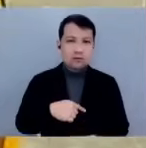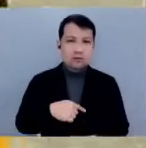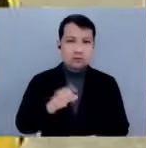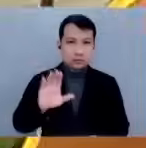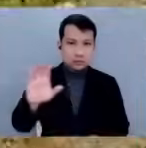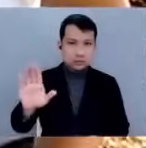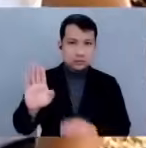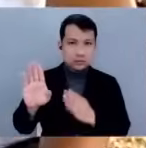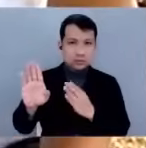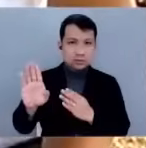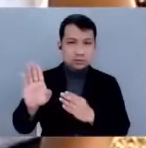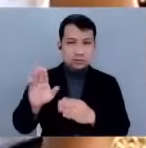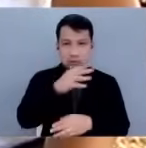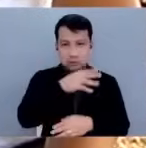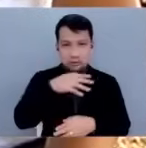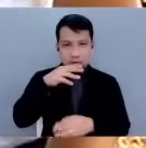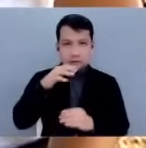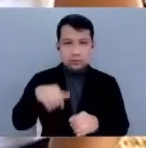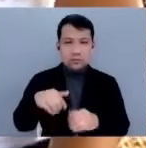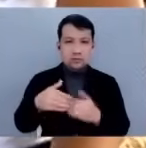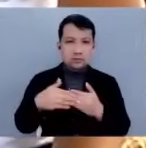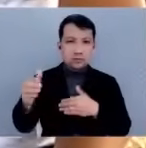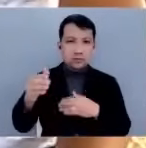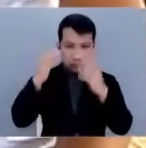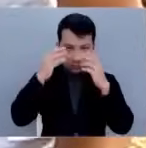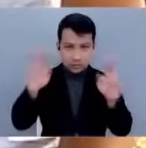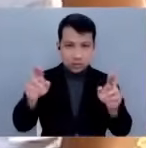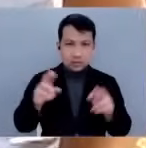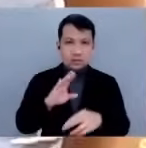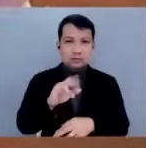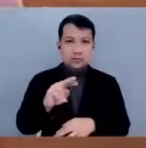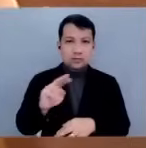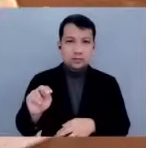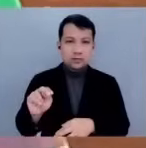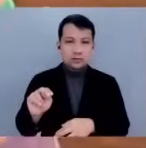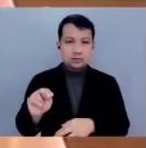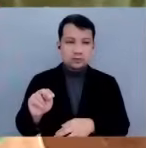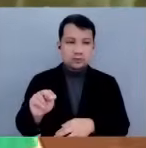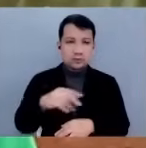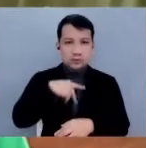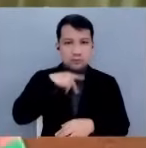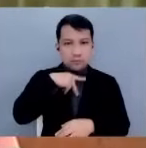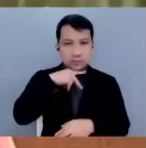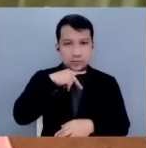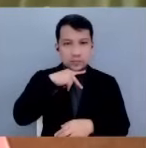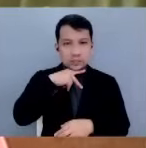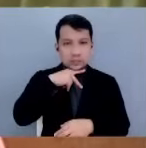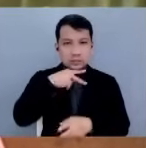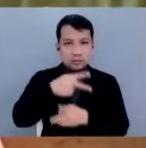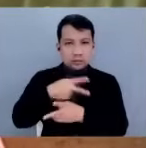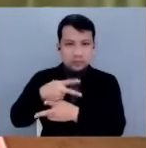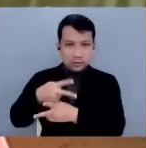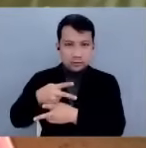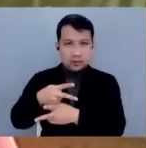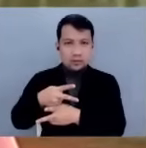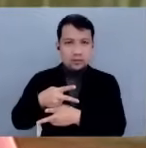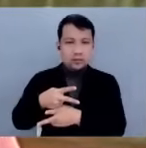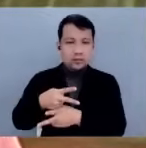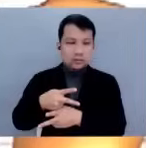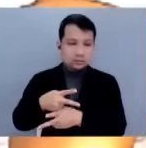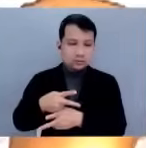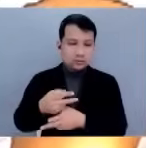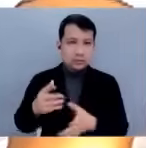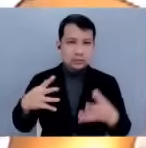doon. Bago raw tumakbo bilang mayor ng Bamban, pagbababoy raw ang hanap buhay ng alkalde sa lugar. Hindi naman matanggap ng